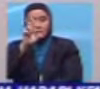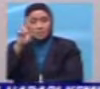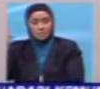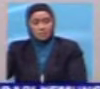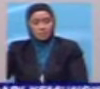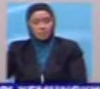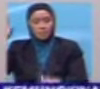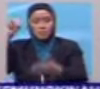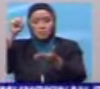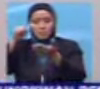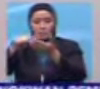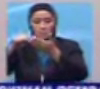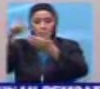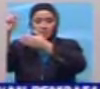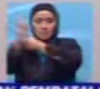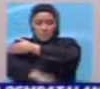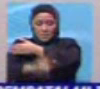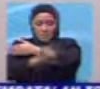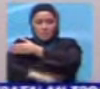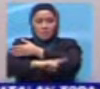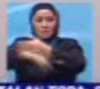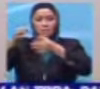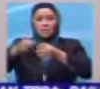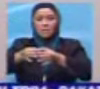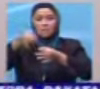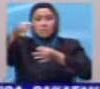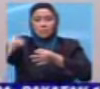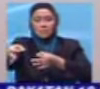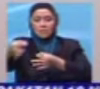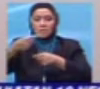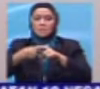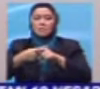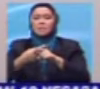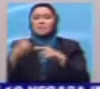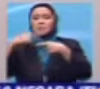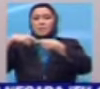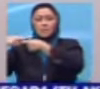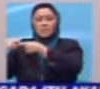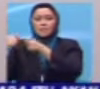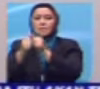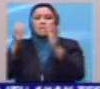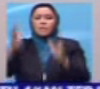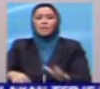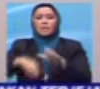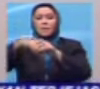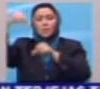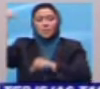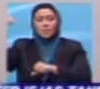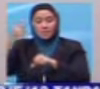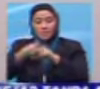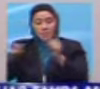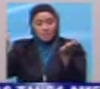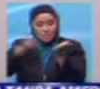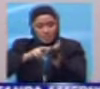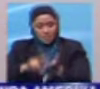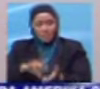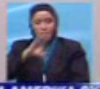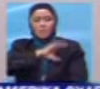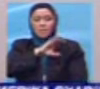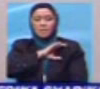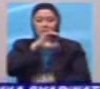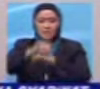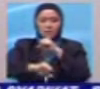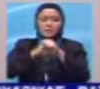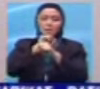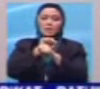275,663 saman tertunggak bagi pesalah trafik warga asing direkodkan polis di Raja Malaysia PDRM dalam tempoh 2010 hingga tahun lalu.